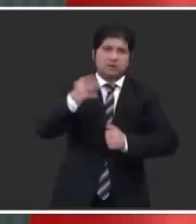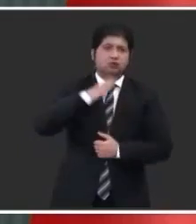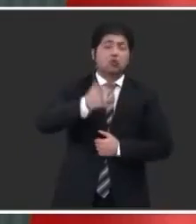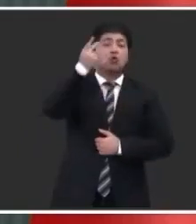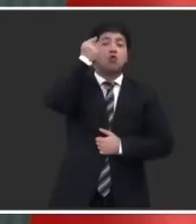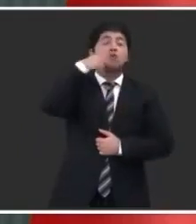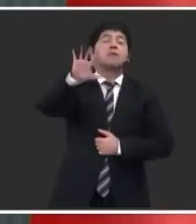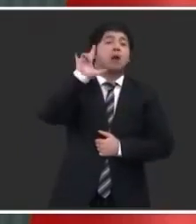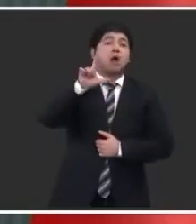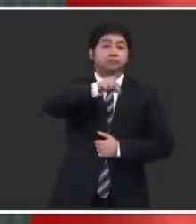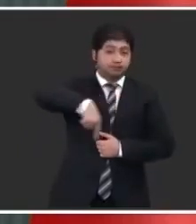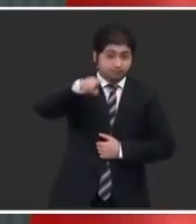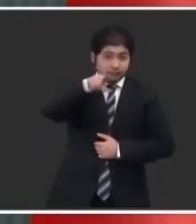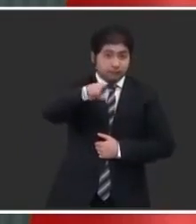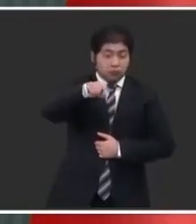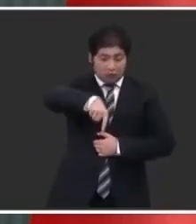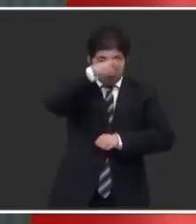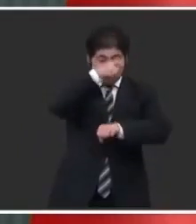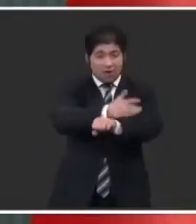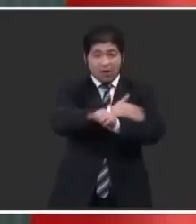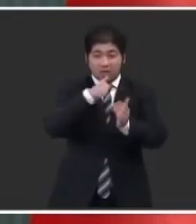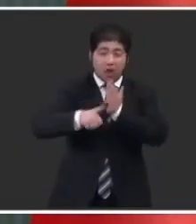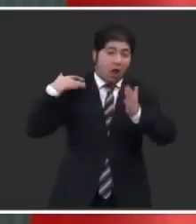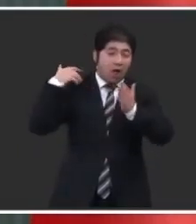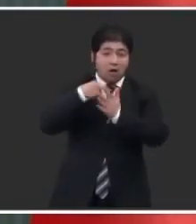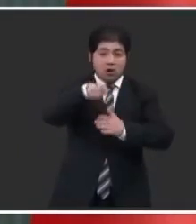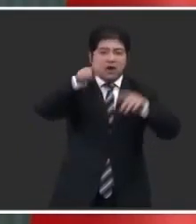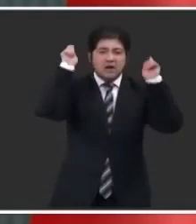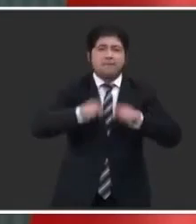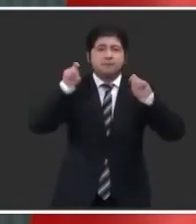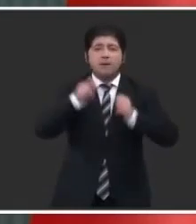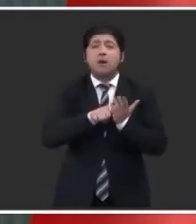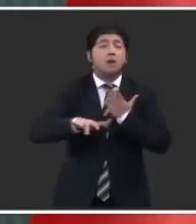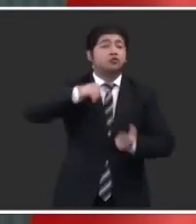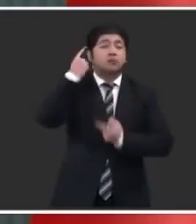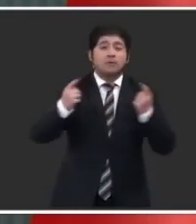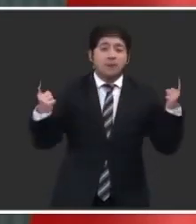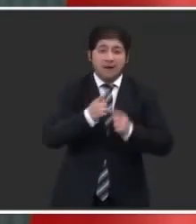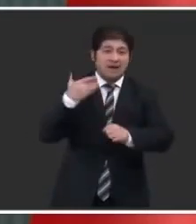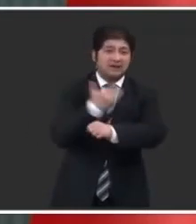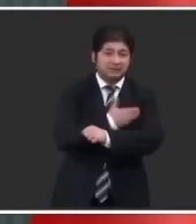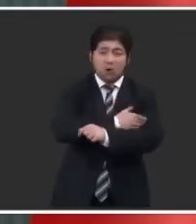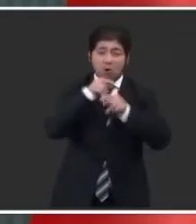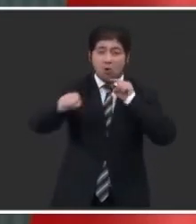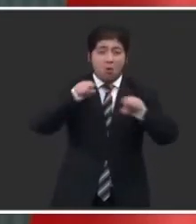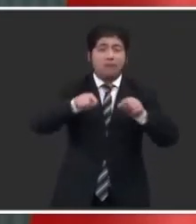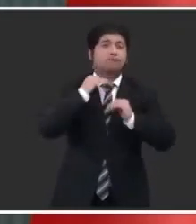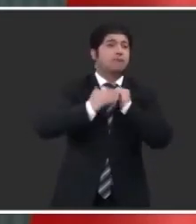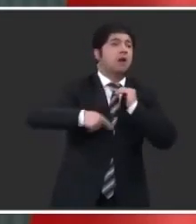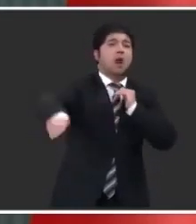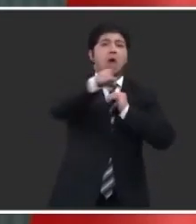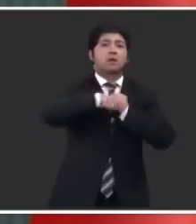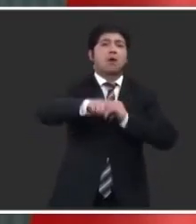unutulmamalıdır ki bugüne kadar ülkemizde hayata geçirdiğimiz her Eser ve hizmet milletimizin